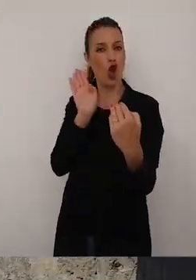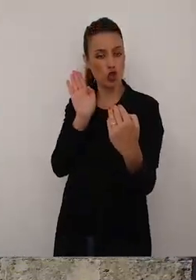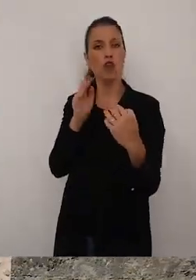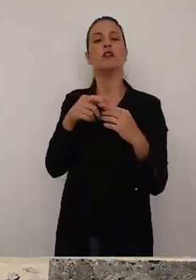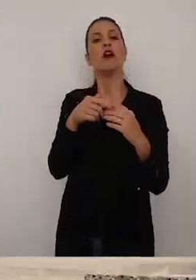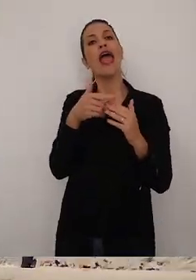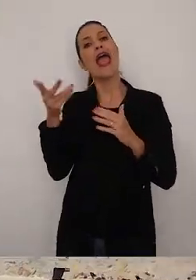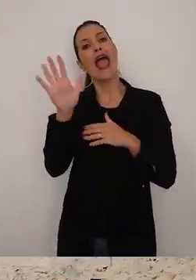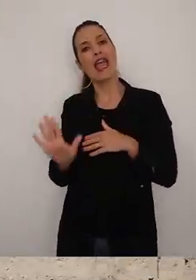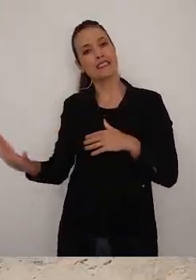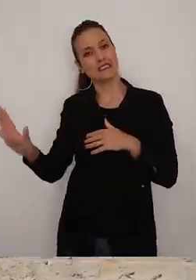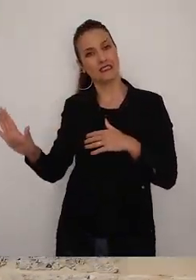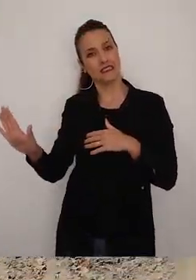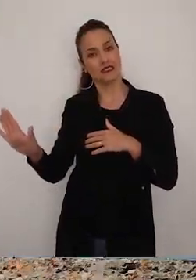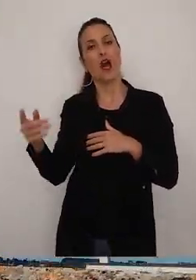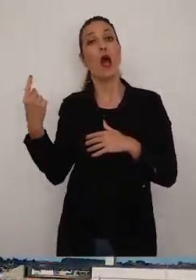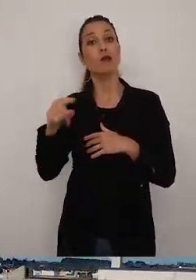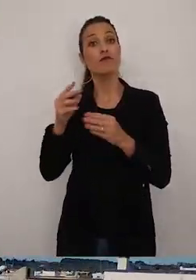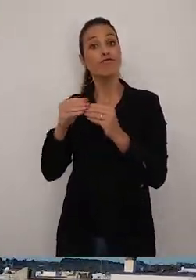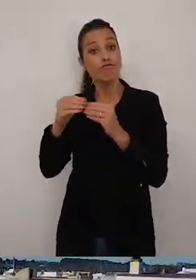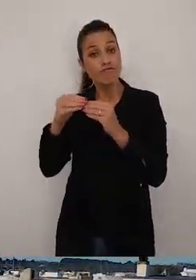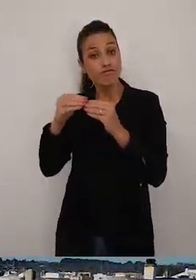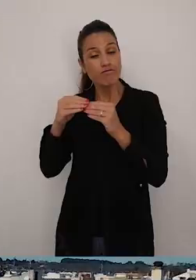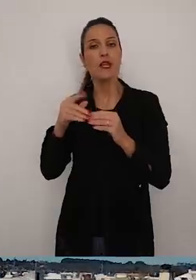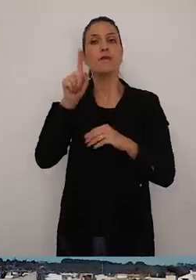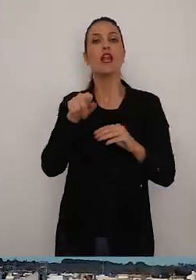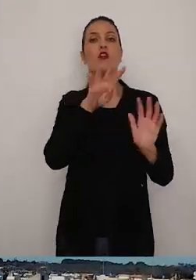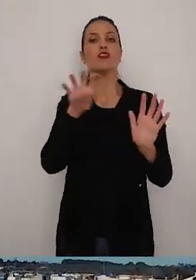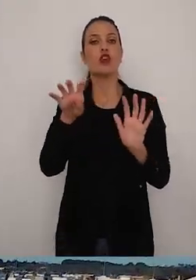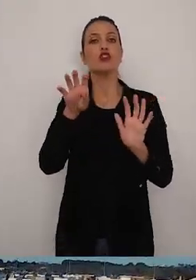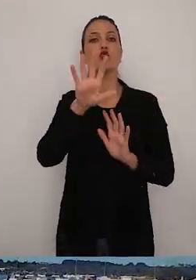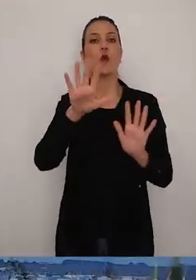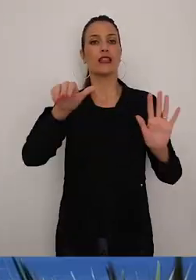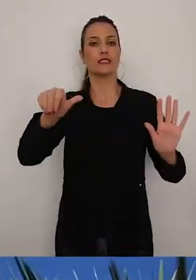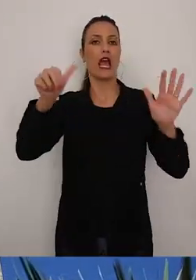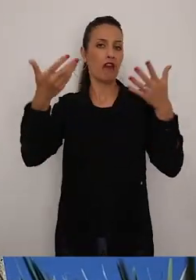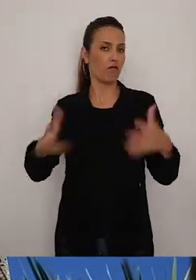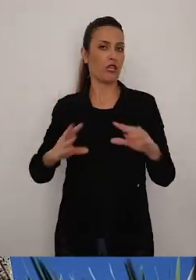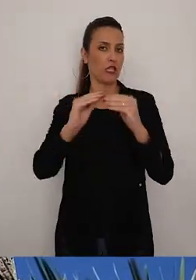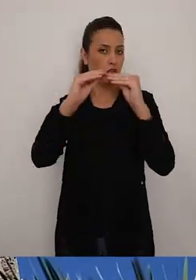in direzione est. Esso fu colmato nel 1956.